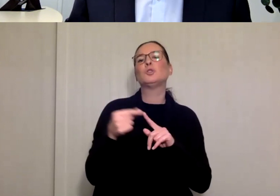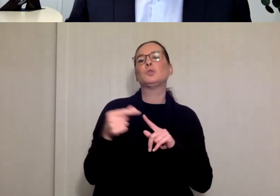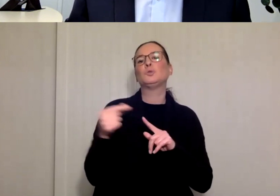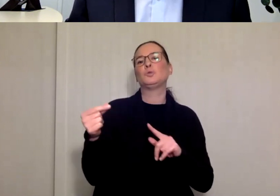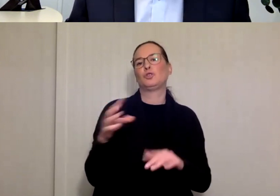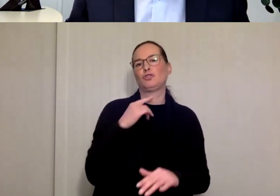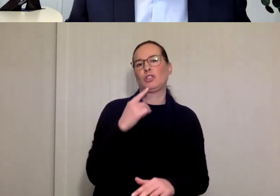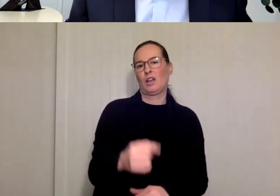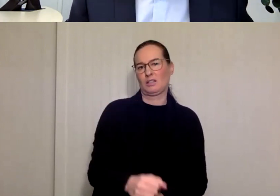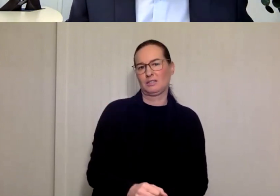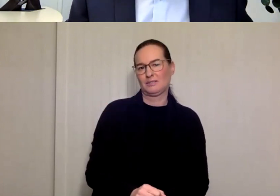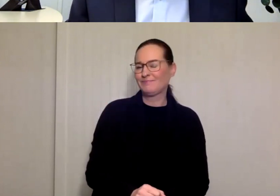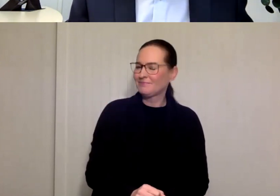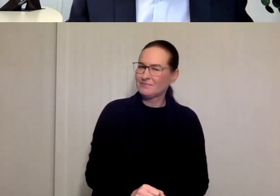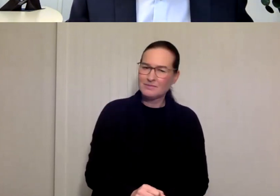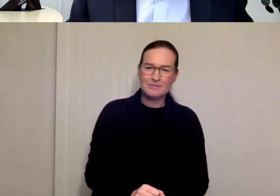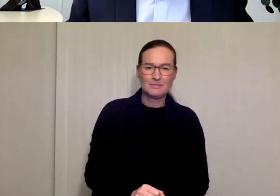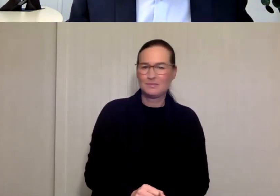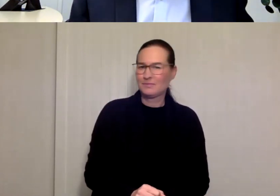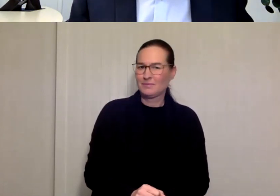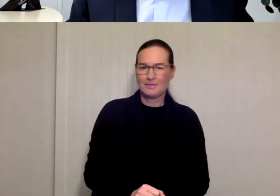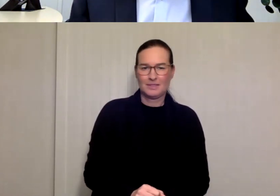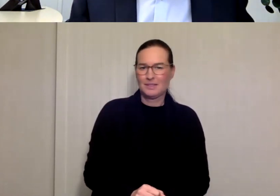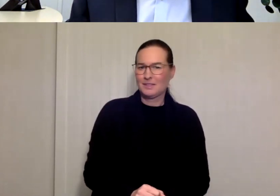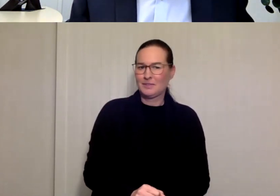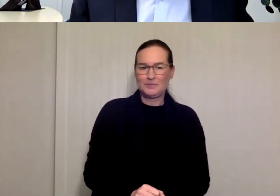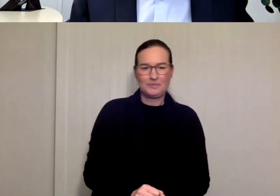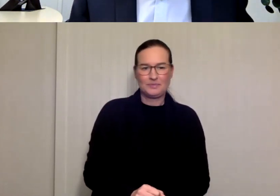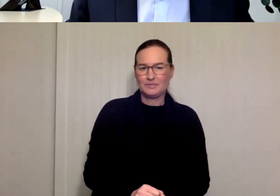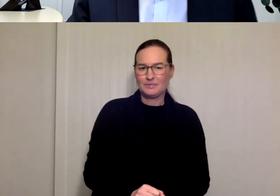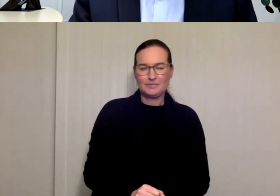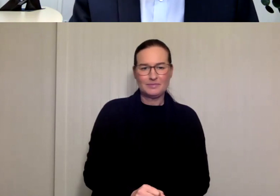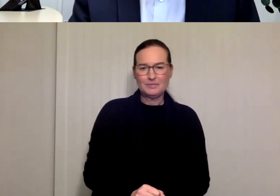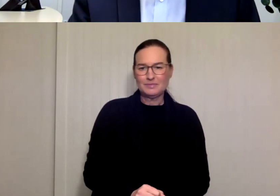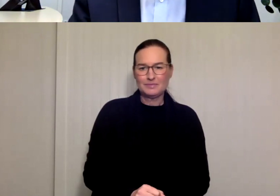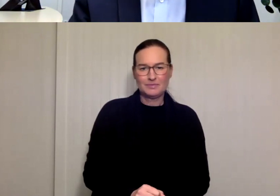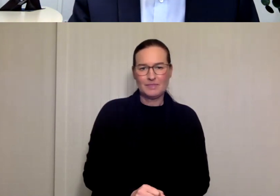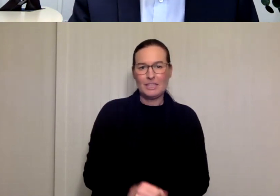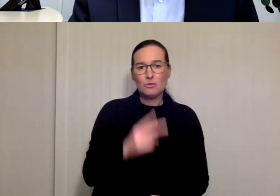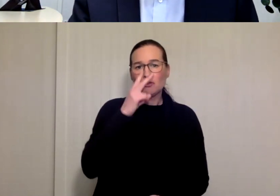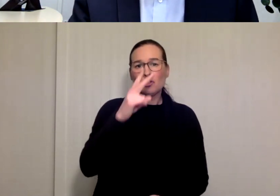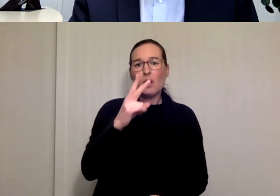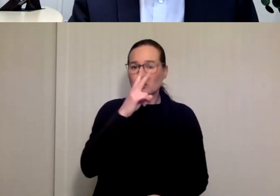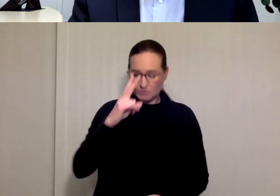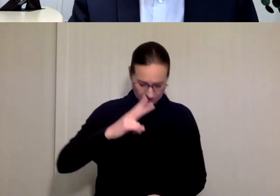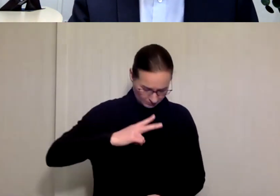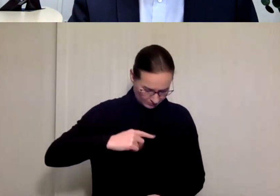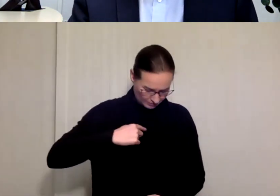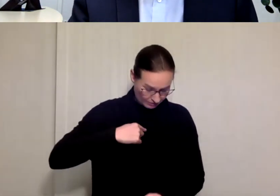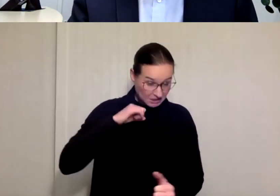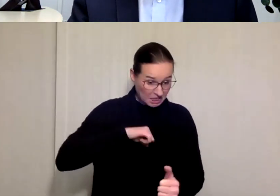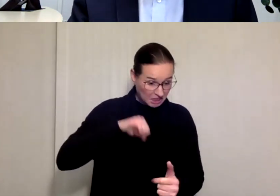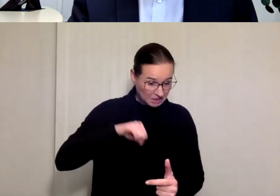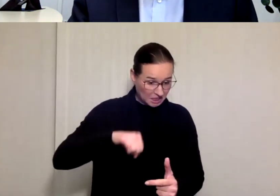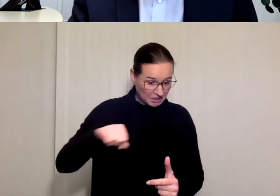auch dann doch ermuntern, von sich selbst und den Möglichkeiten abzusehen, die man selbst hat oder Frau selbst hat. Und genau